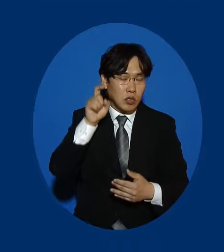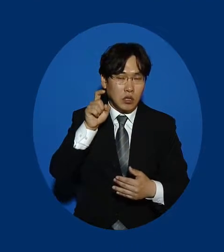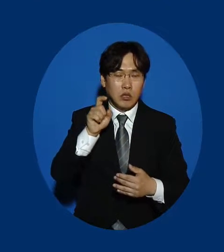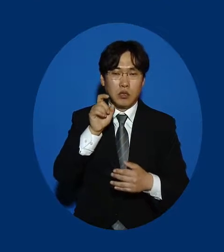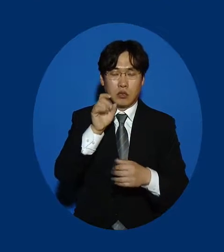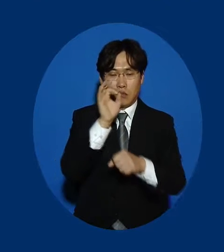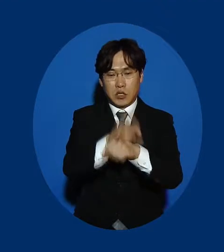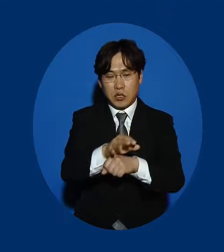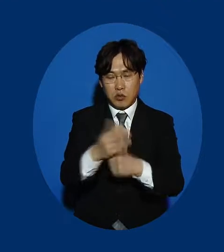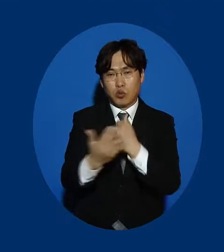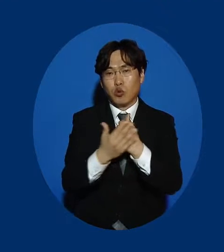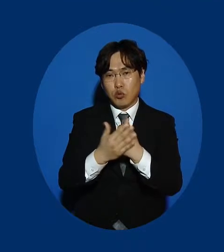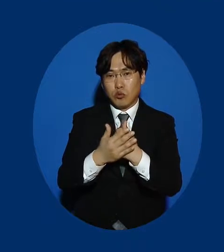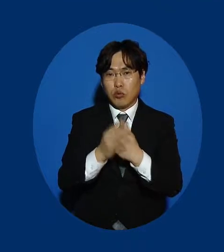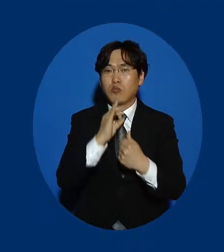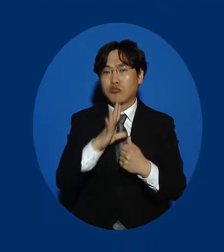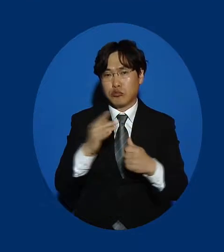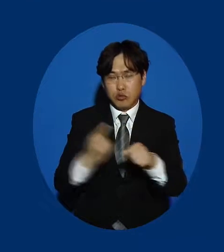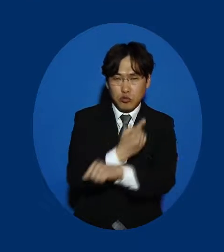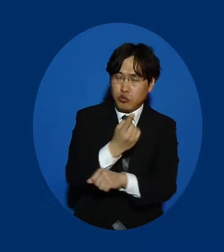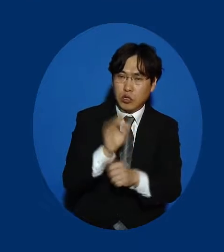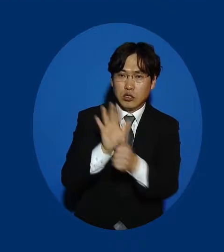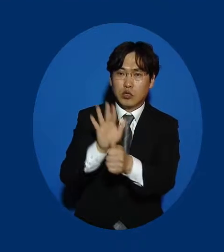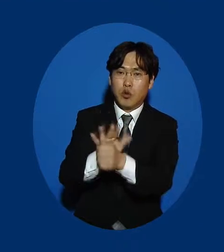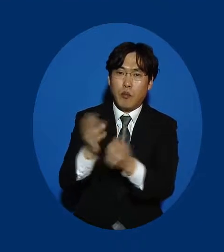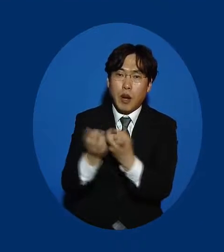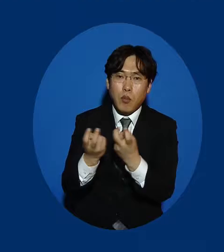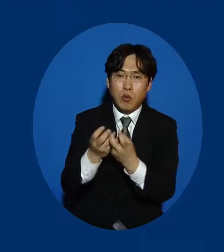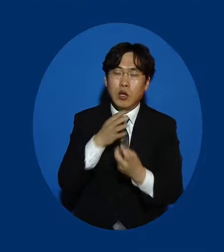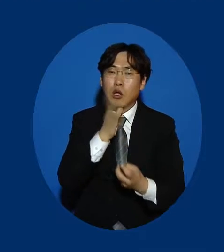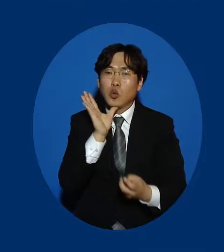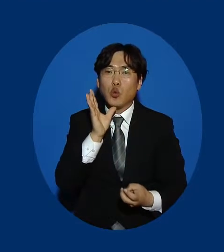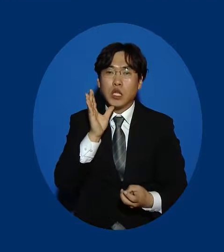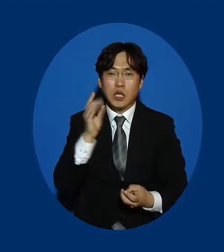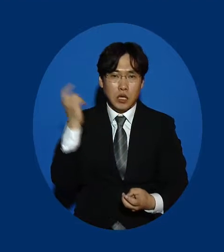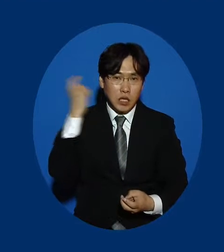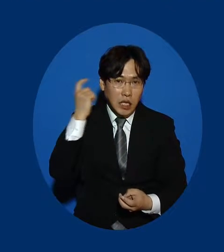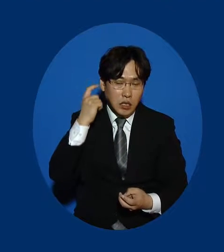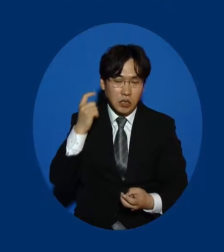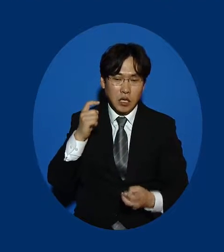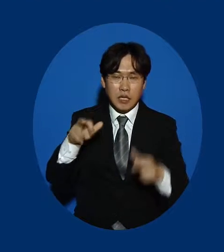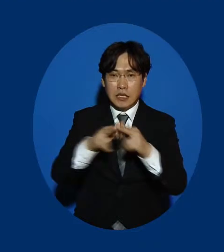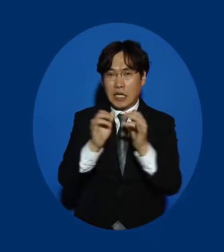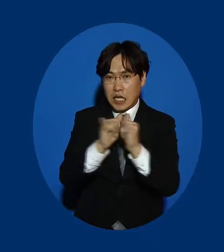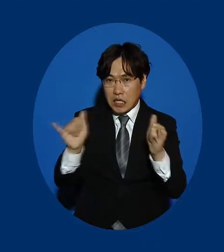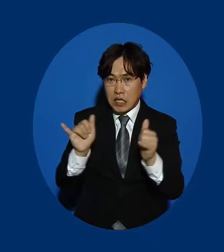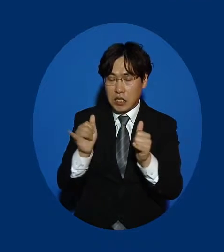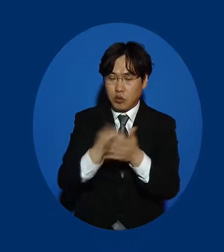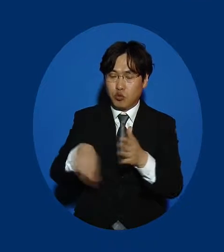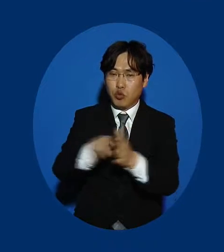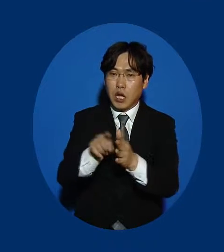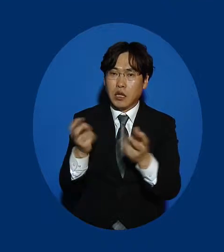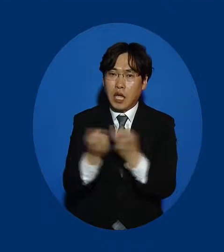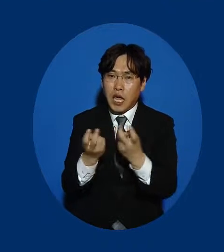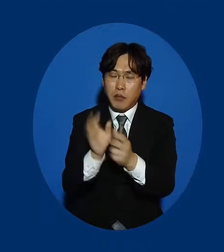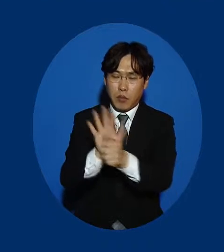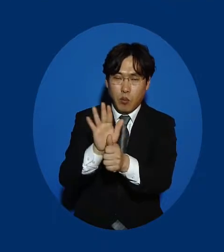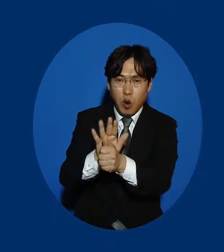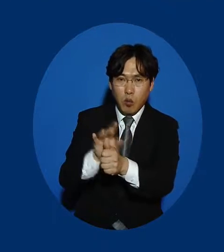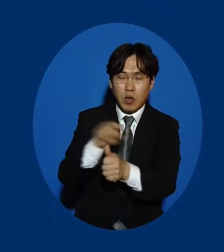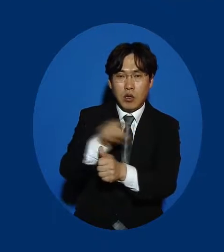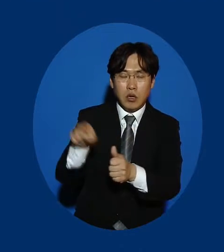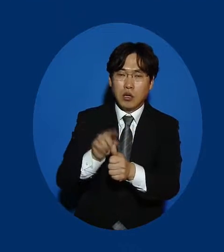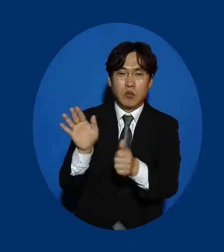외에는 지원이 전혀 없거든요. 그래서 이 노인성 난청에 대한 이 정책 개발은 굉장히 필요한 것 같다. 저희가 그 최근에 법안도 하나